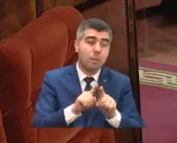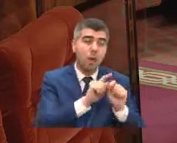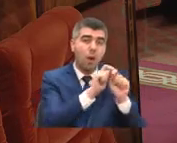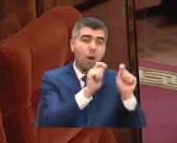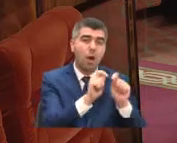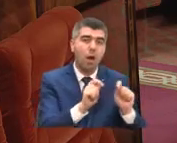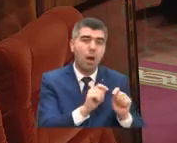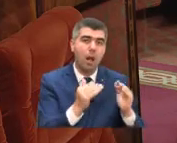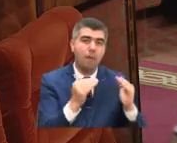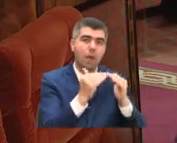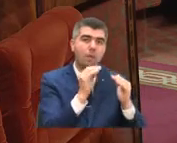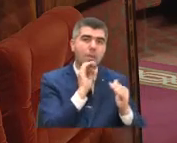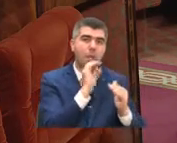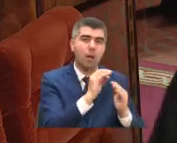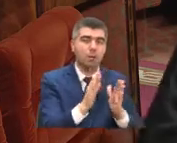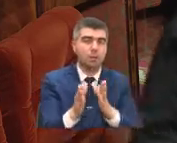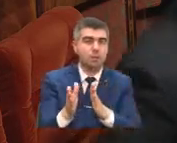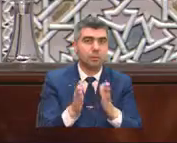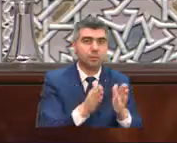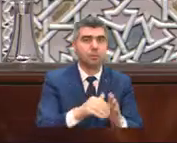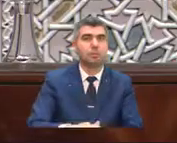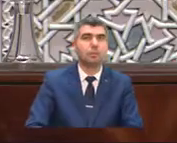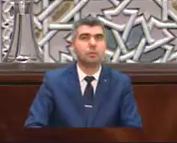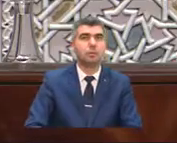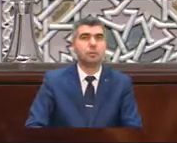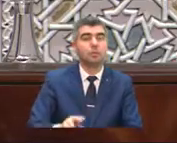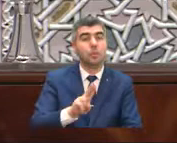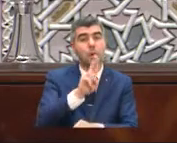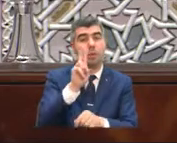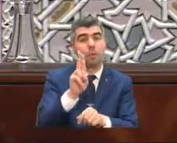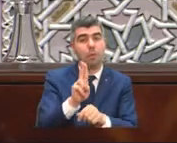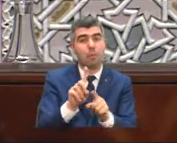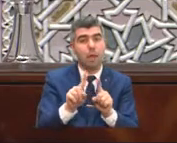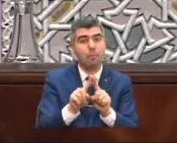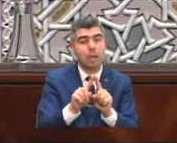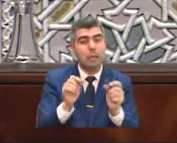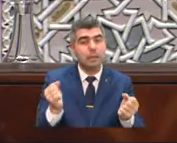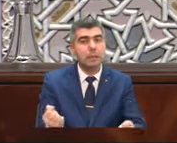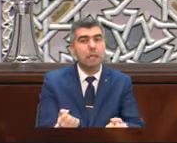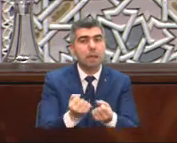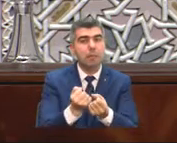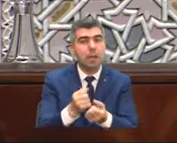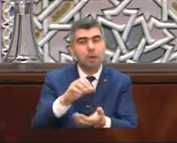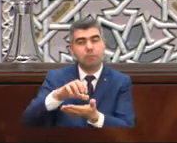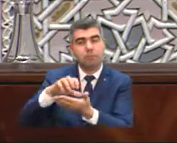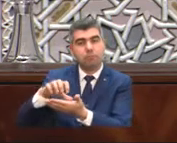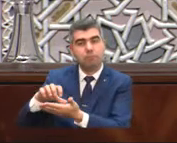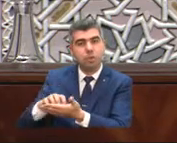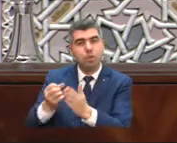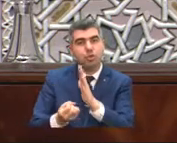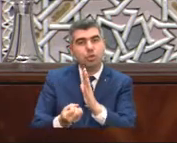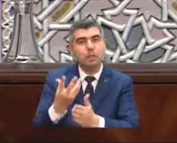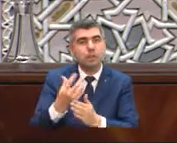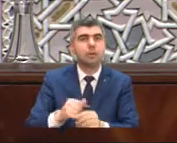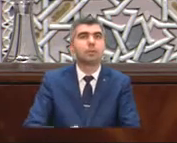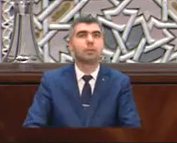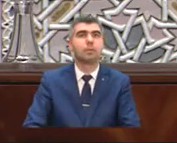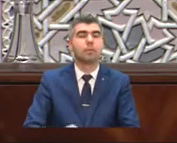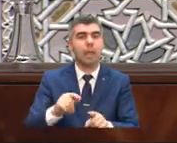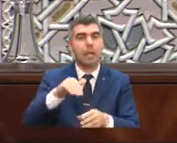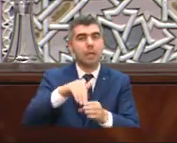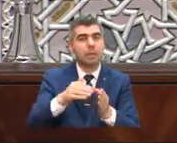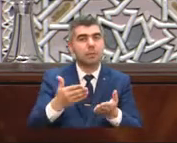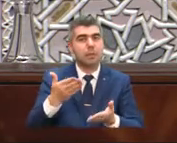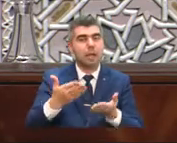شكرا. السؤال الموالي عن تنمية الأقاليم المحدثة للسيدة والسادة النواب المحترمين من الفريق الاستقلالي الوحدة